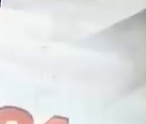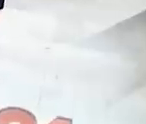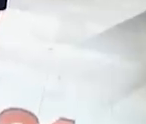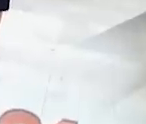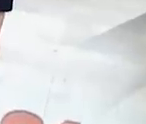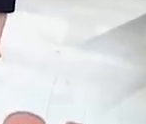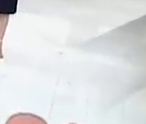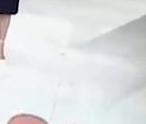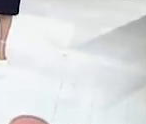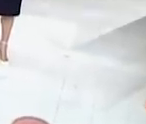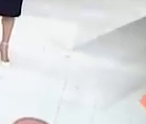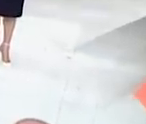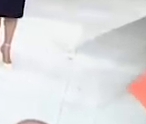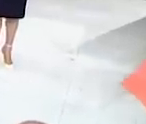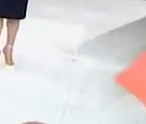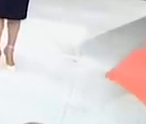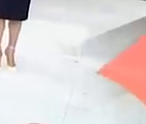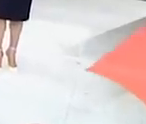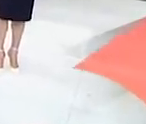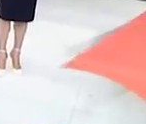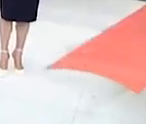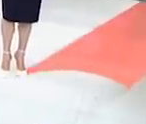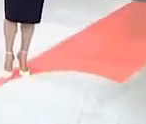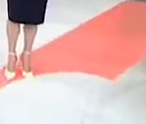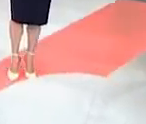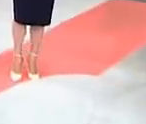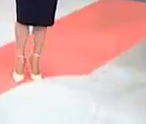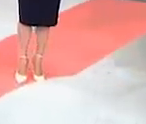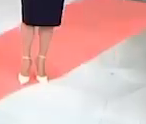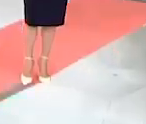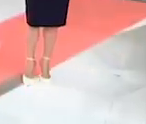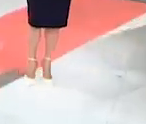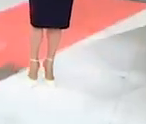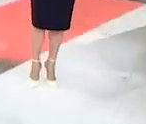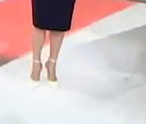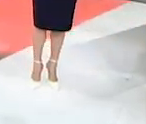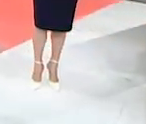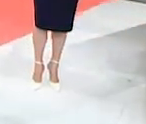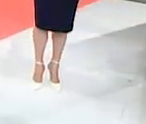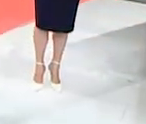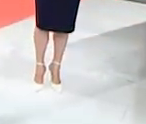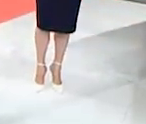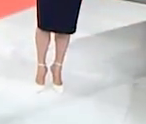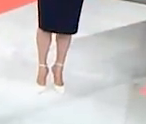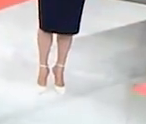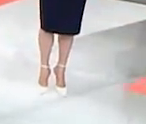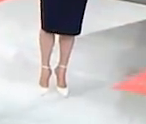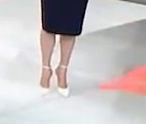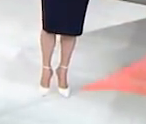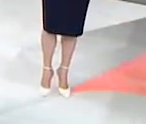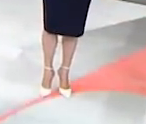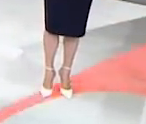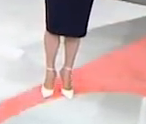Makasaysayang araw naman dahil pumalo na ho sa mahigit 8 bilyong ang bilang ng mga tao sa mundo.